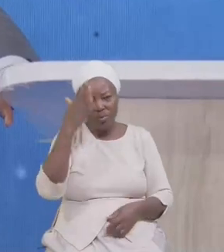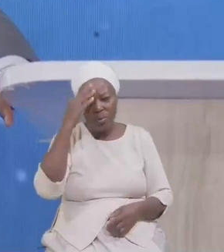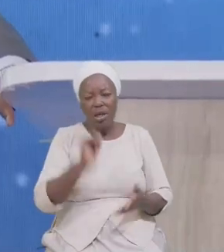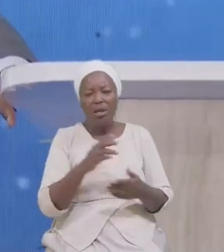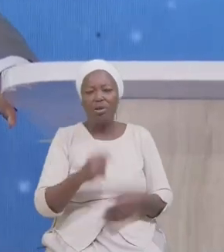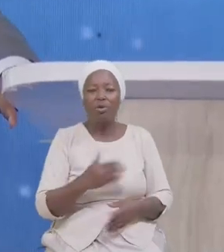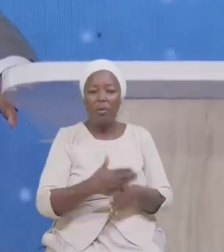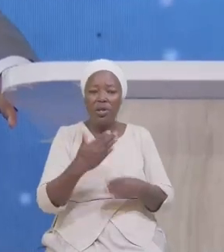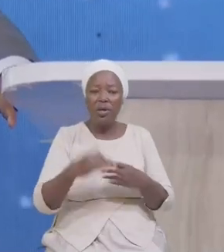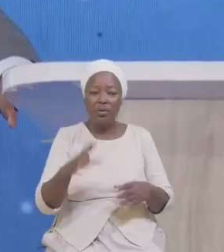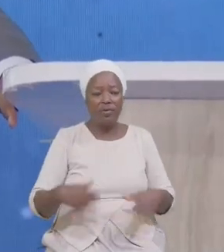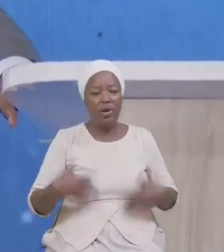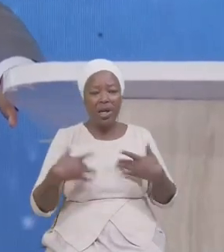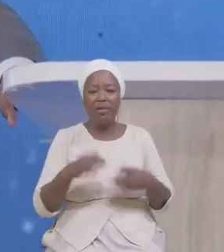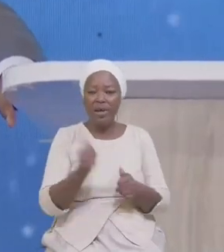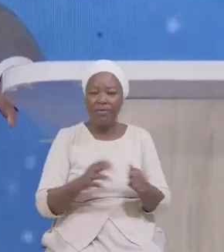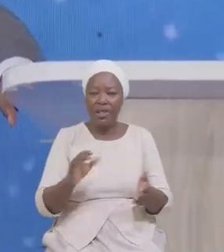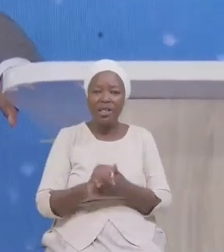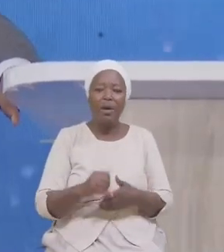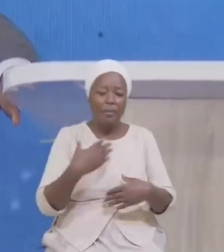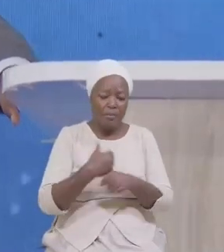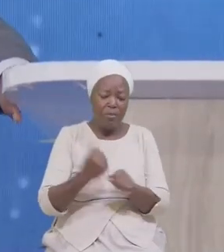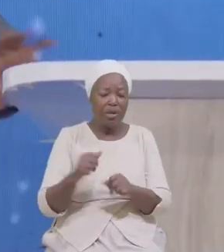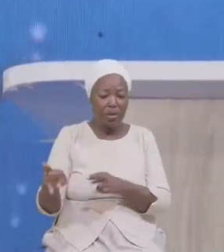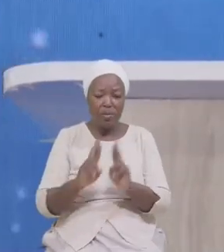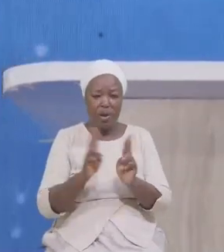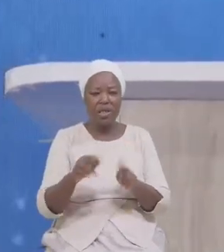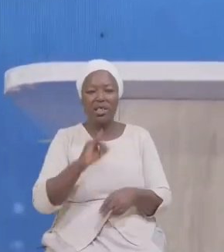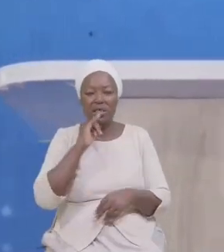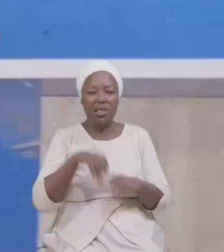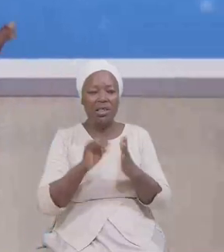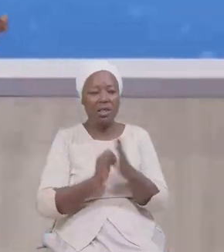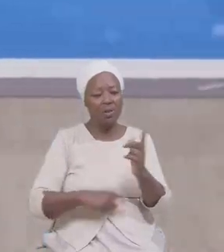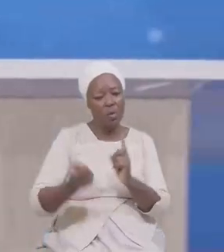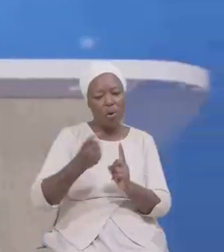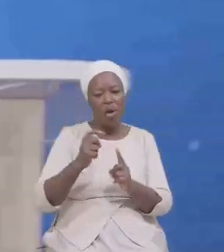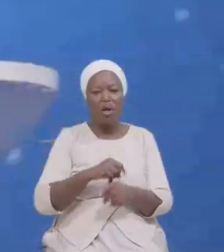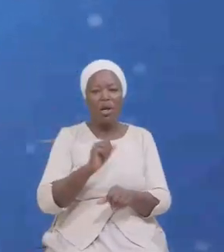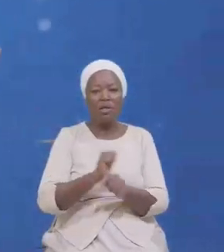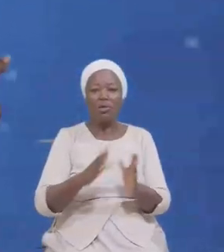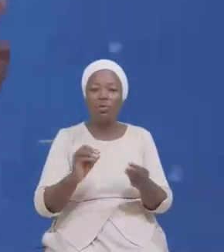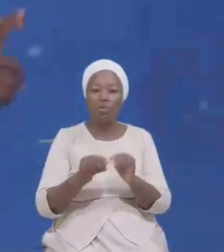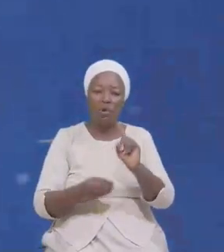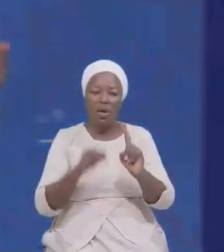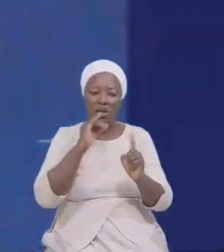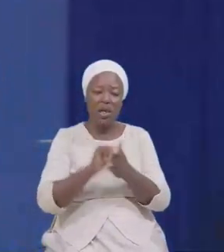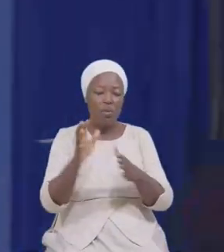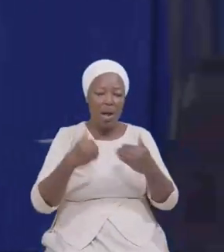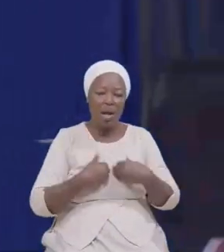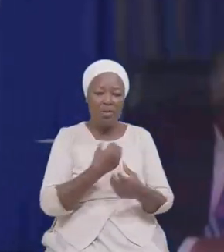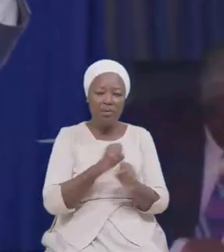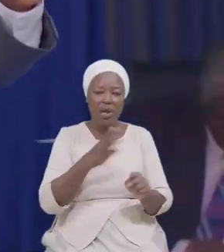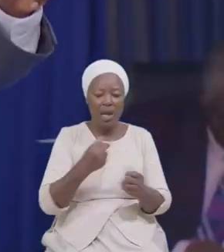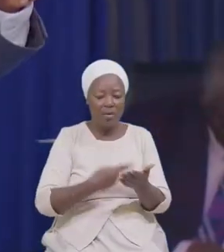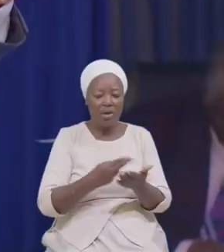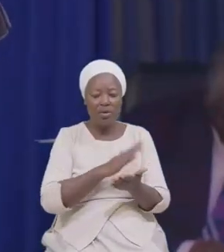vie totalement, tout ce qui est rendu disponible est dans la pierre angulaire. Premièrement, nous avons le salut et la justice